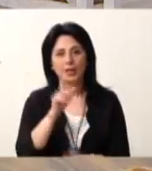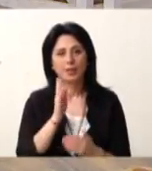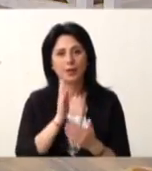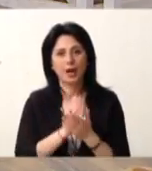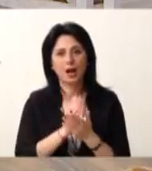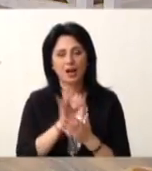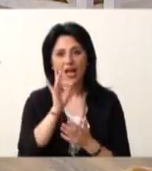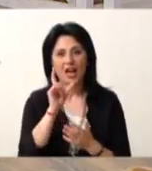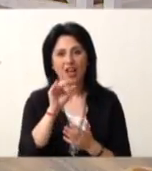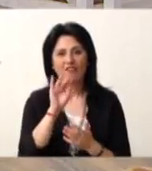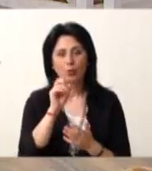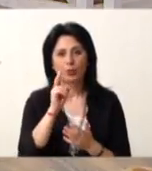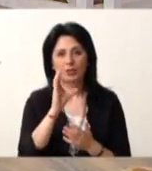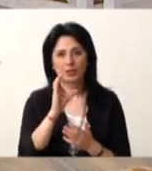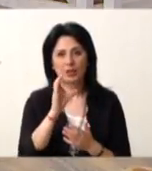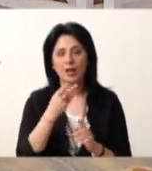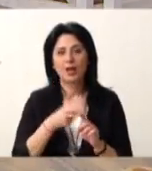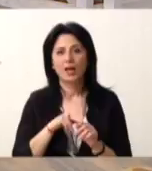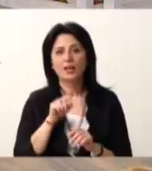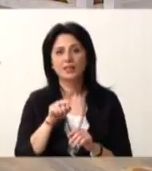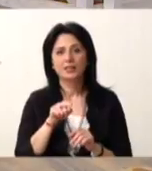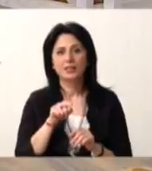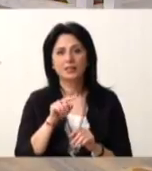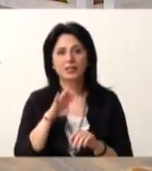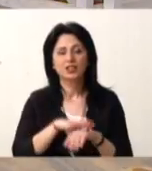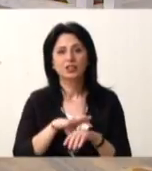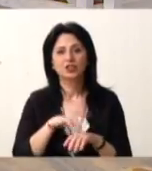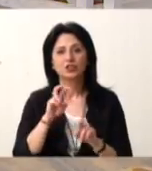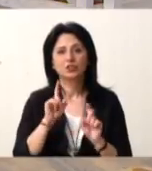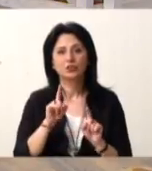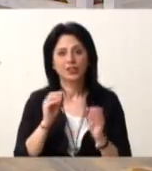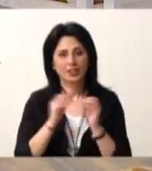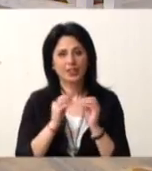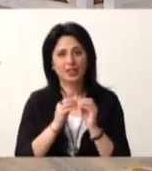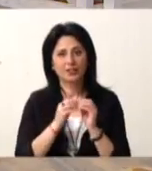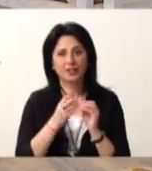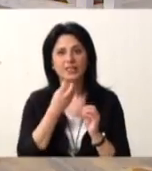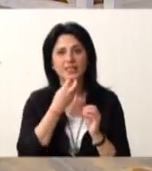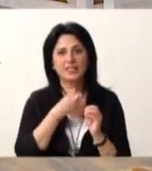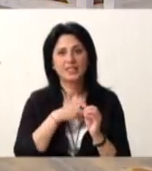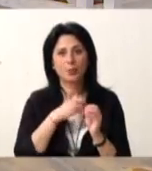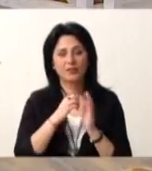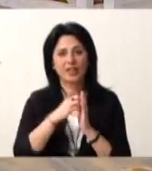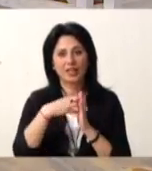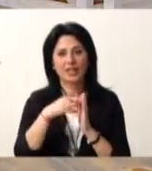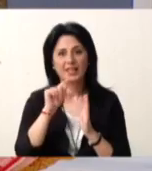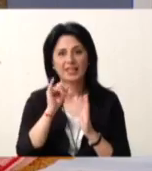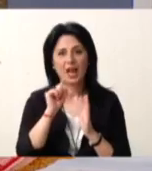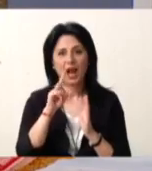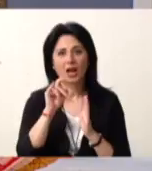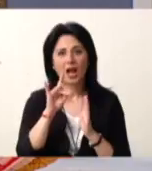აქვს რეფლექსი. ეს ნიშნები შეიძლება იყოს თუ არა იგივე საყლაპავის თეატრის შემთხვევაში?